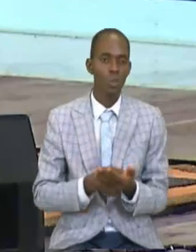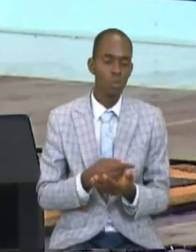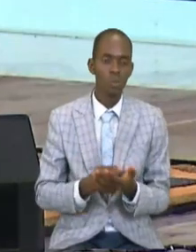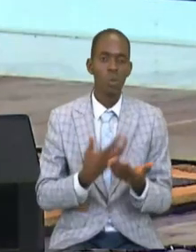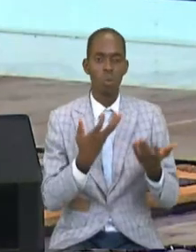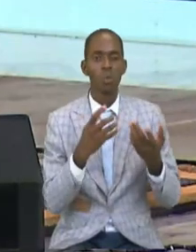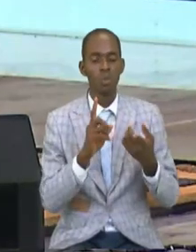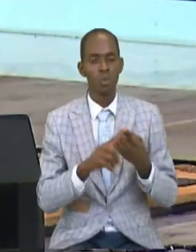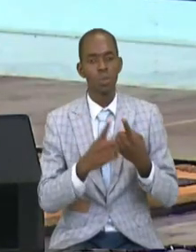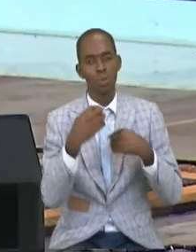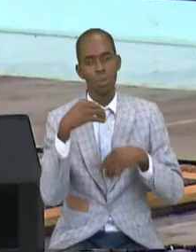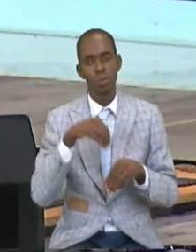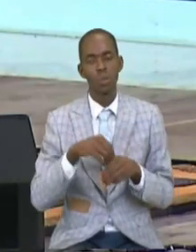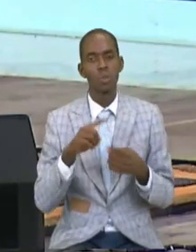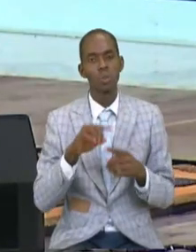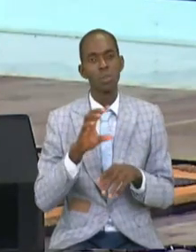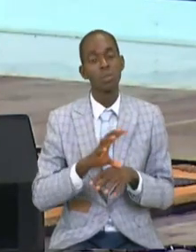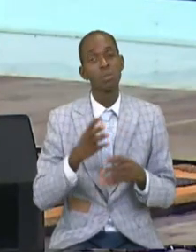de la saine doctrine